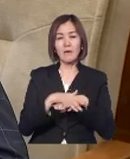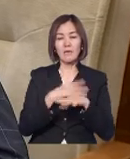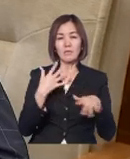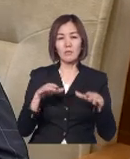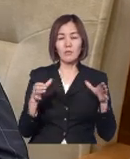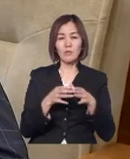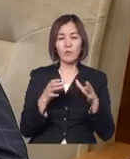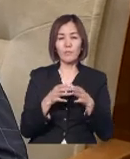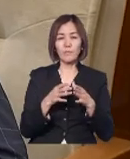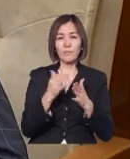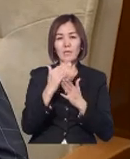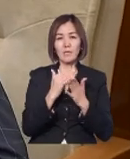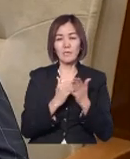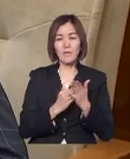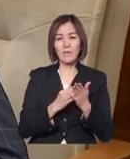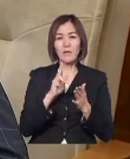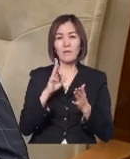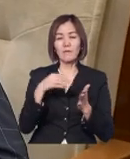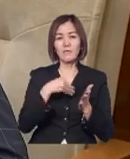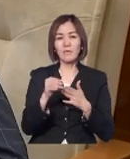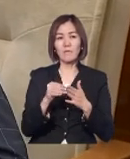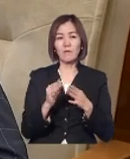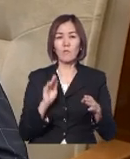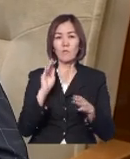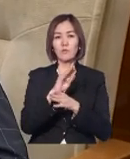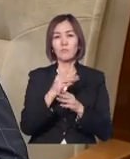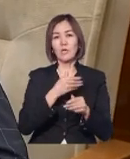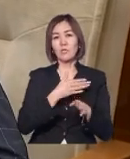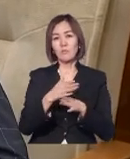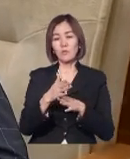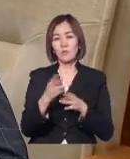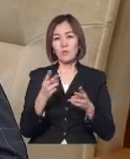топтарының санаттарына пәтер сатып алу үшін қосымша қаржыландыру мәселесіне ықпал етуін сұраймыз.